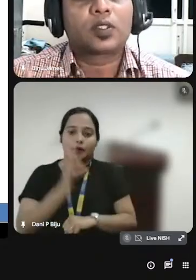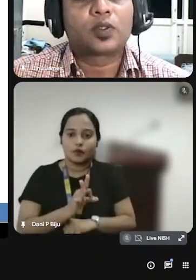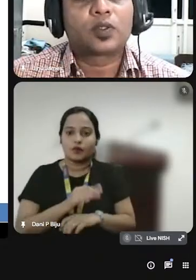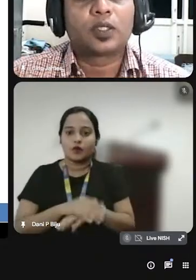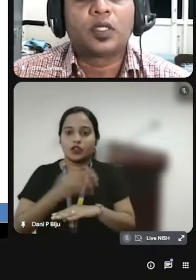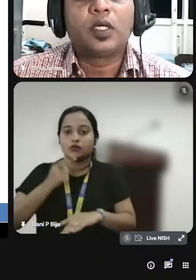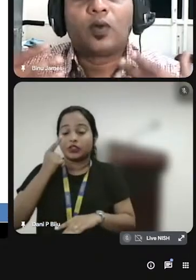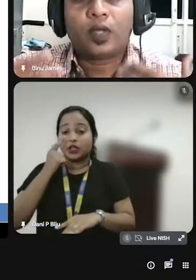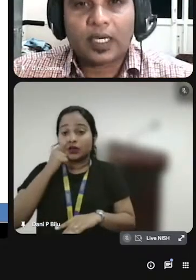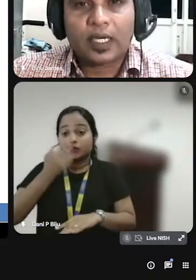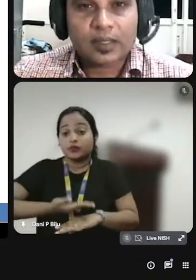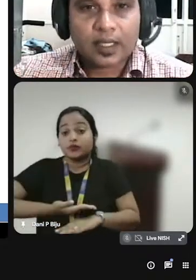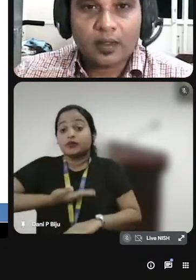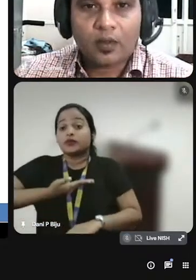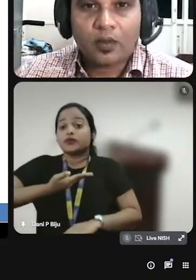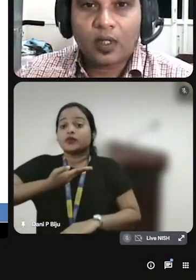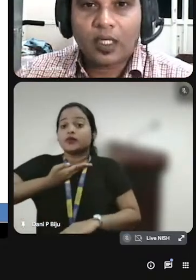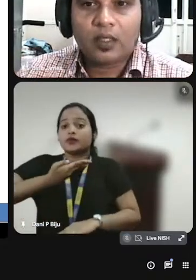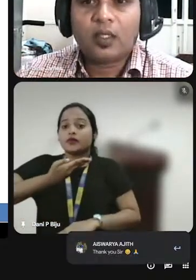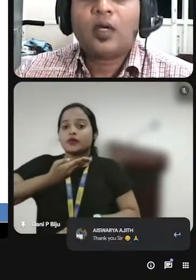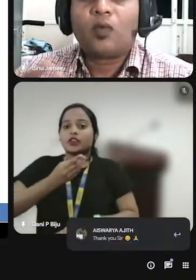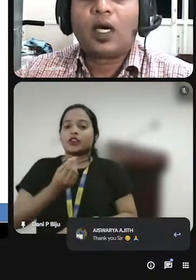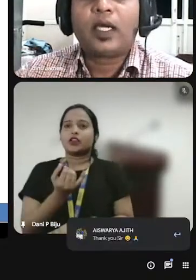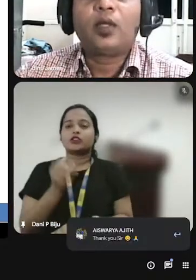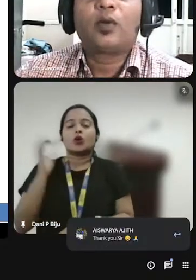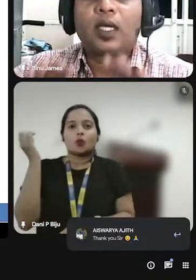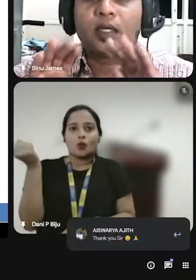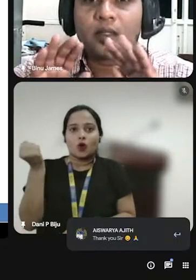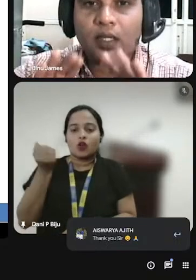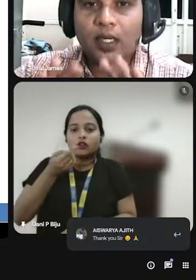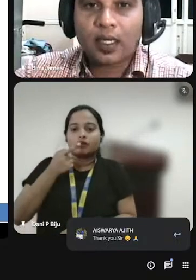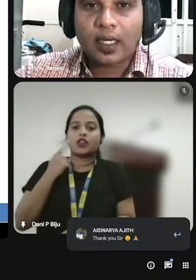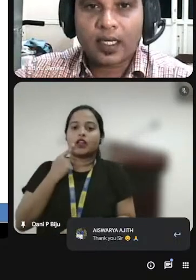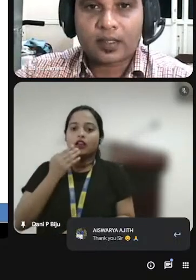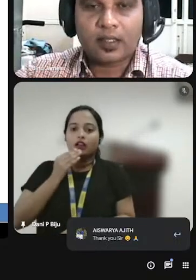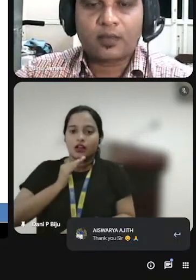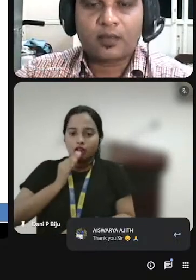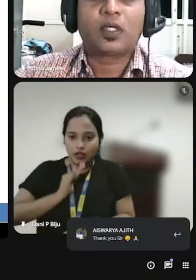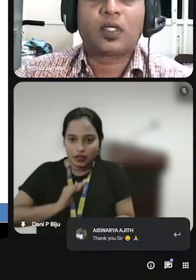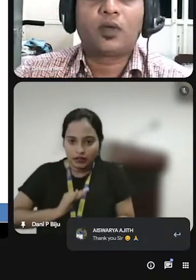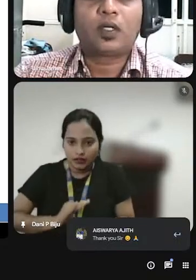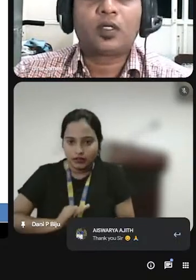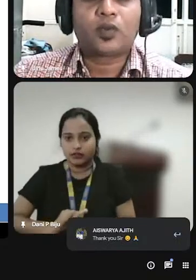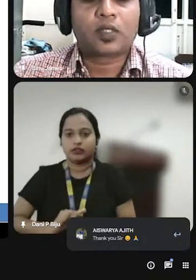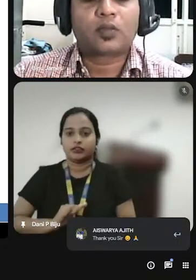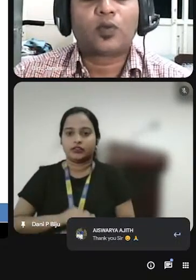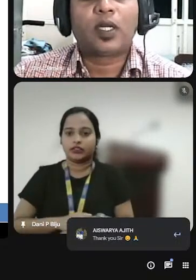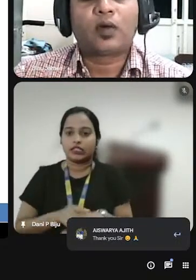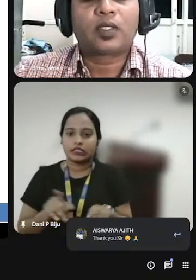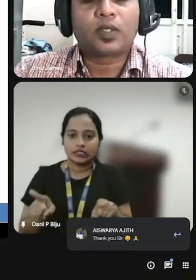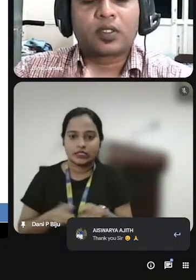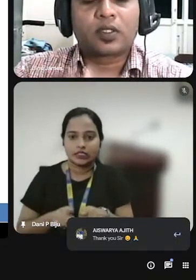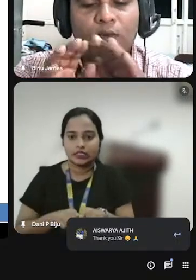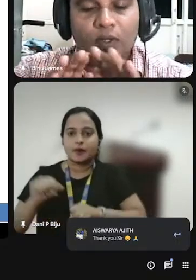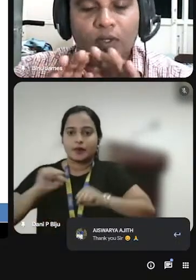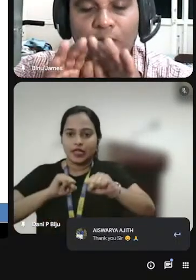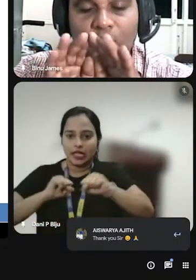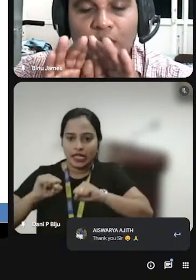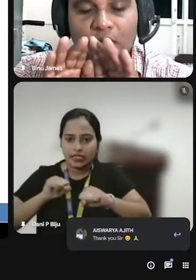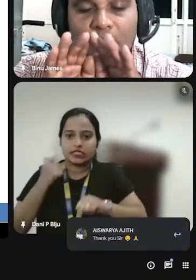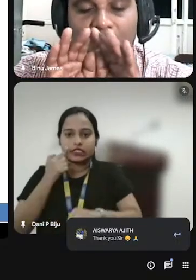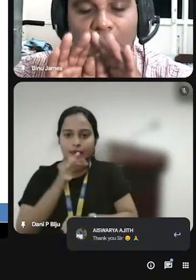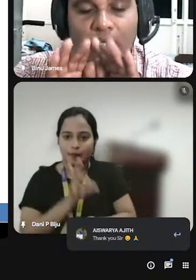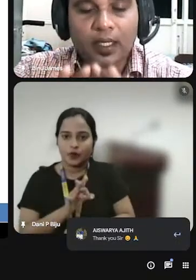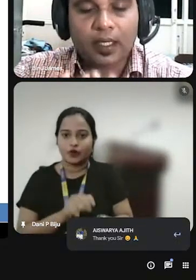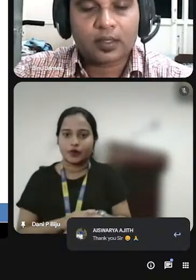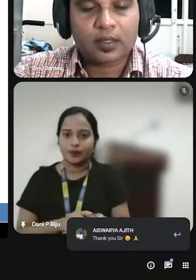നല്ലപോലെ ശ്വാസം എടുത്ത് ഒരു 2 സെക്കൻഡ് ഹോൾഡ് ചെയ്ത് വായിലൂടെ റിലാക്സ് ചെയ്ത് പുറത്തേക്ക് വിട്ട് ശ്വാസം ഉള്ളിലുള്ള ശ്വാസം മുഴുവൻ